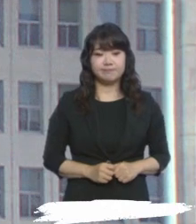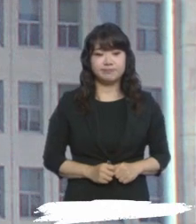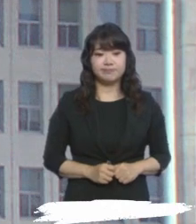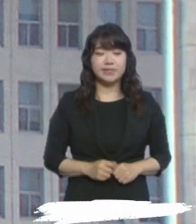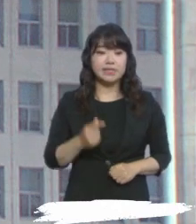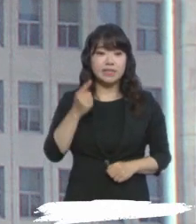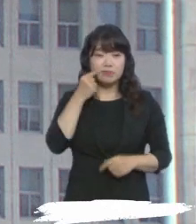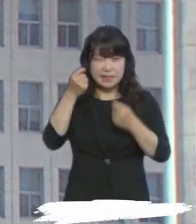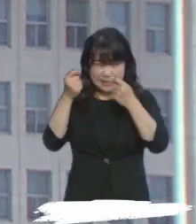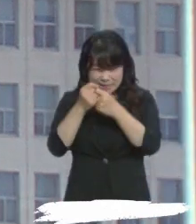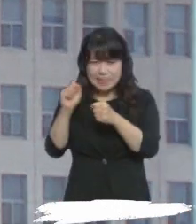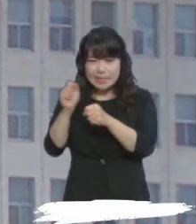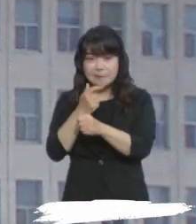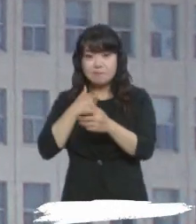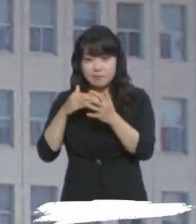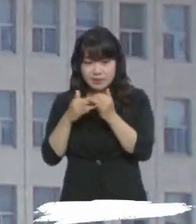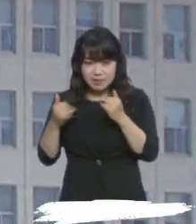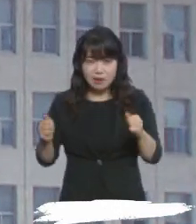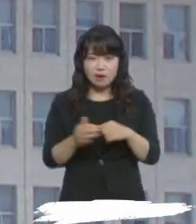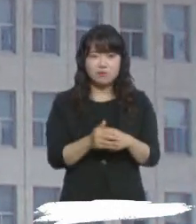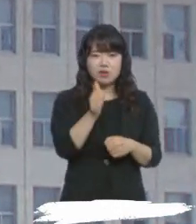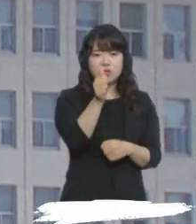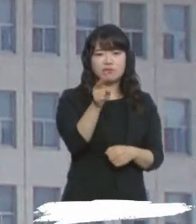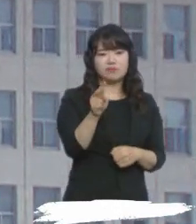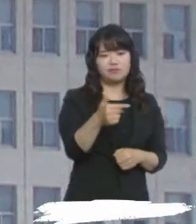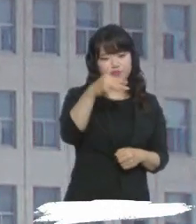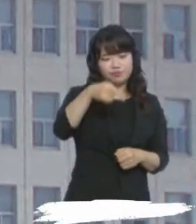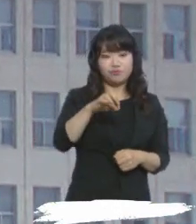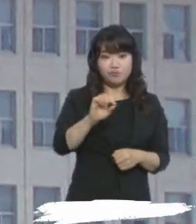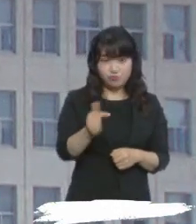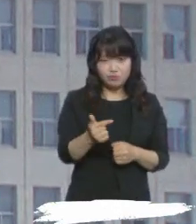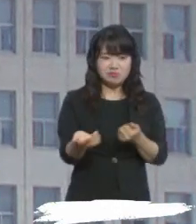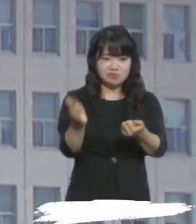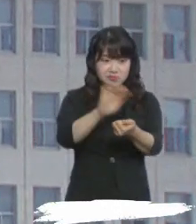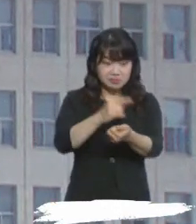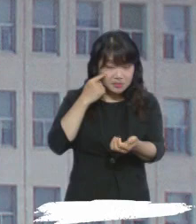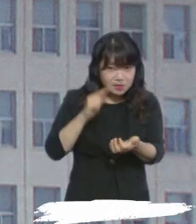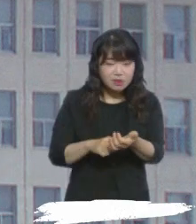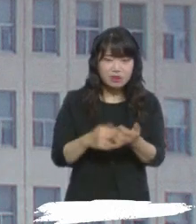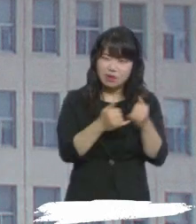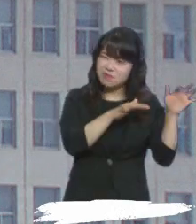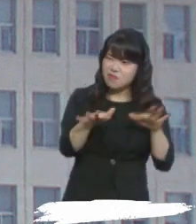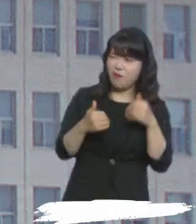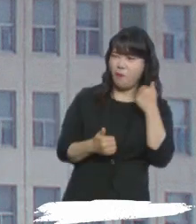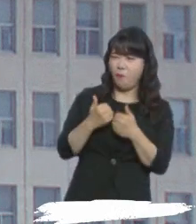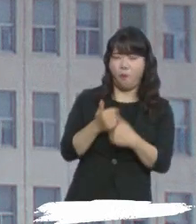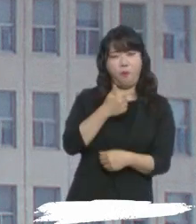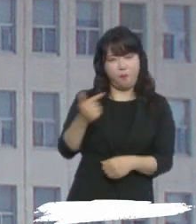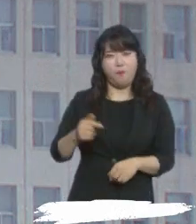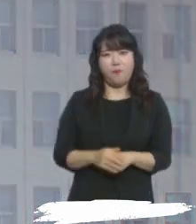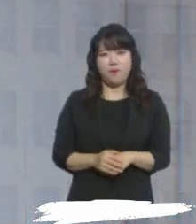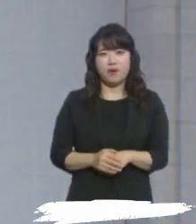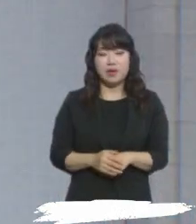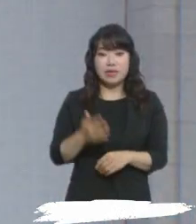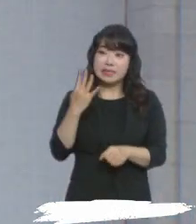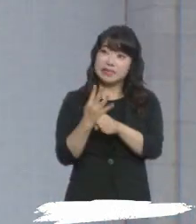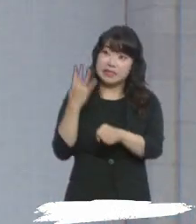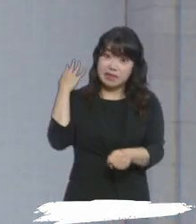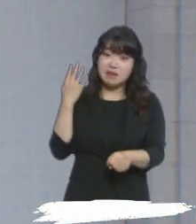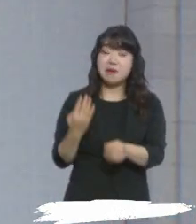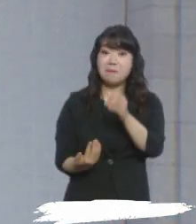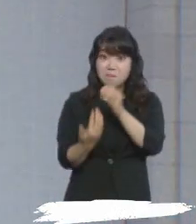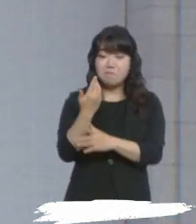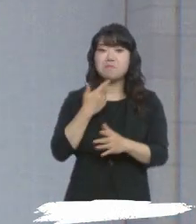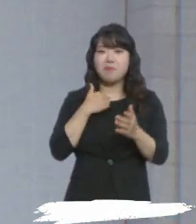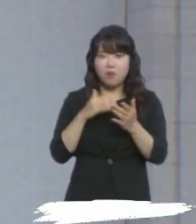친일 반민족 행위자가 국립현충원에 안장됐다는 것에 대한 국민적 거부감은 상당합니다. 논란이 크게 불거졌던 4년 전에도